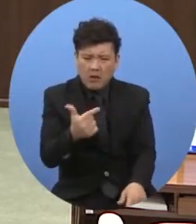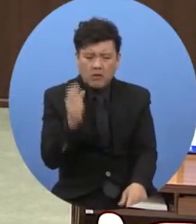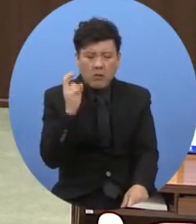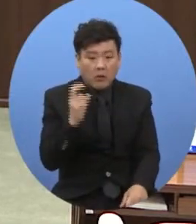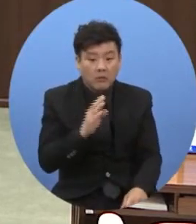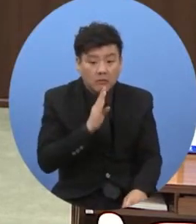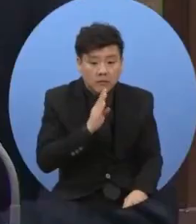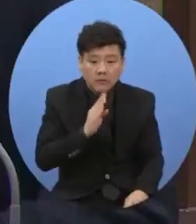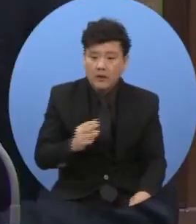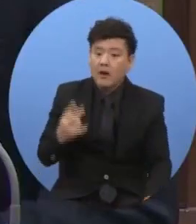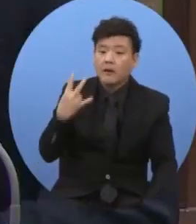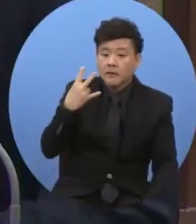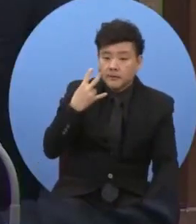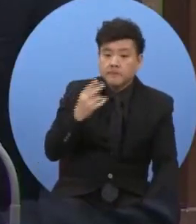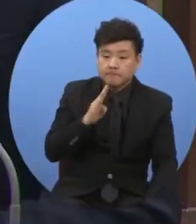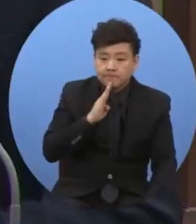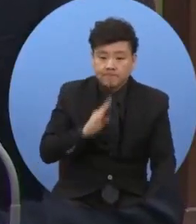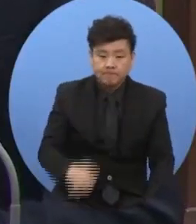생각하세요? 맞습니다.